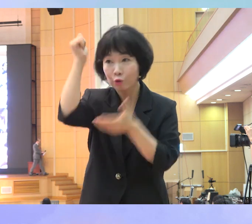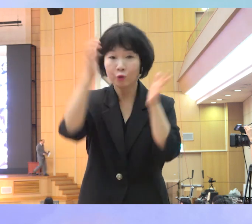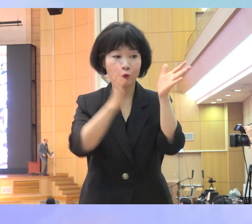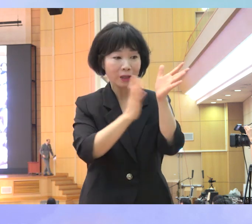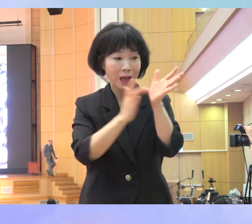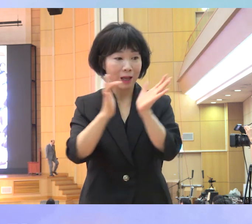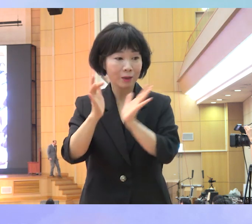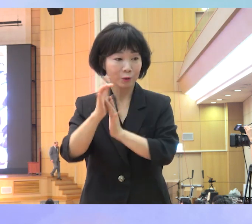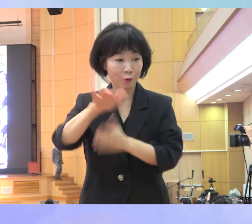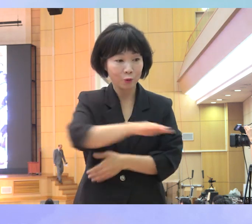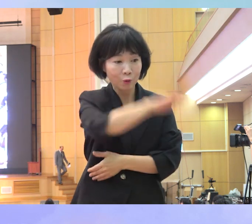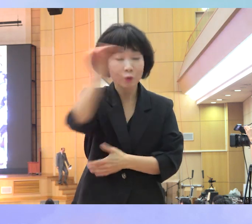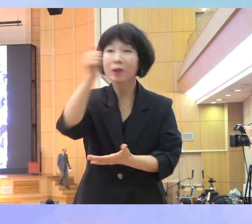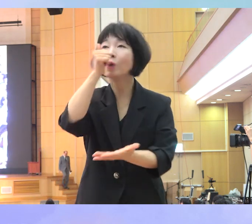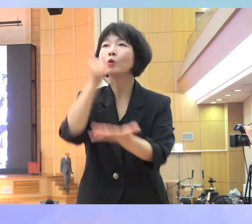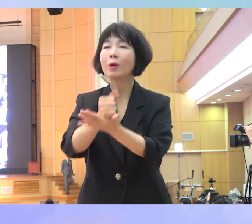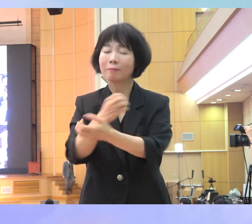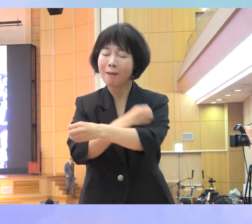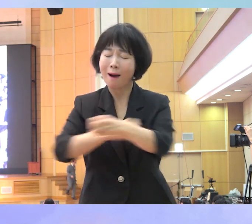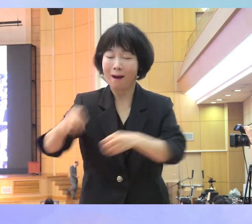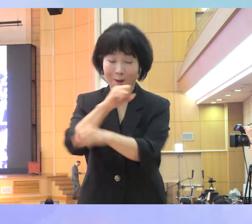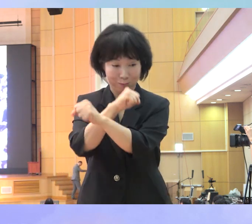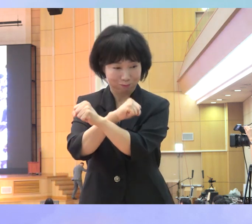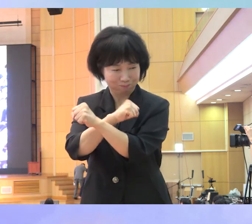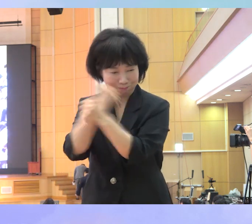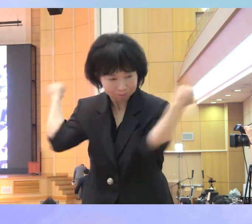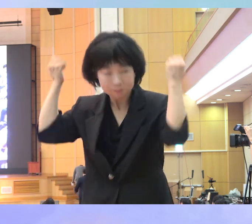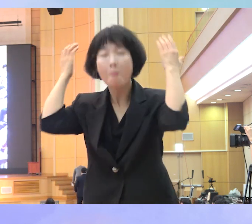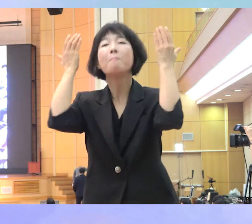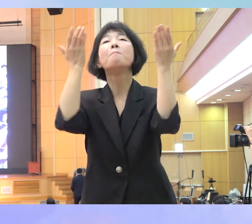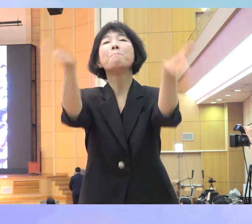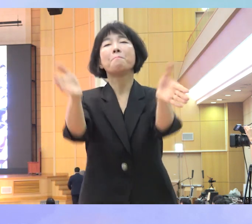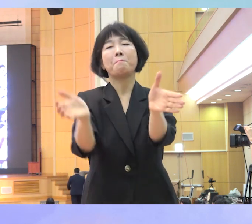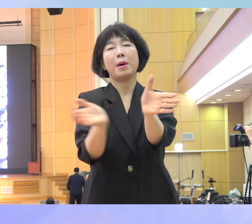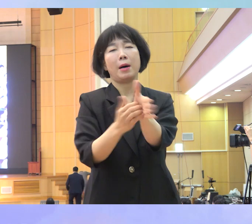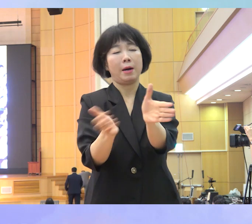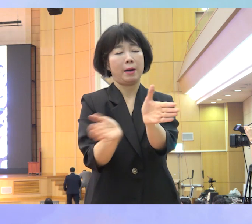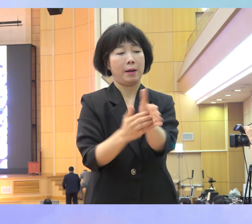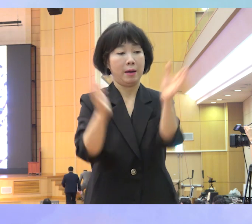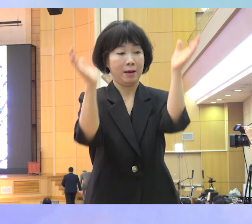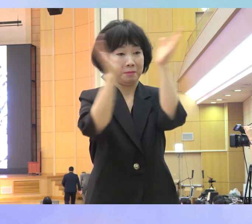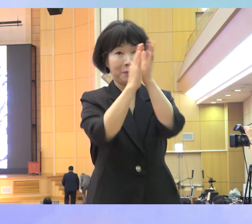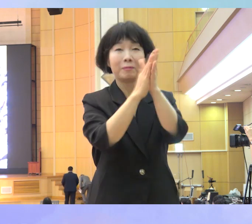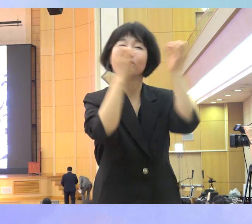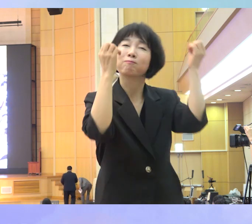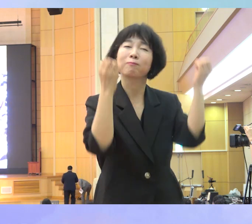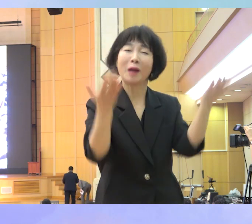할렐루야